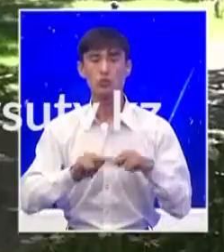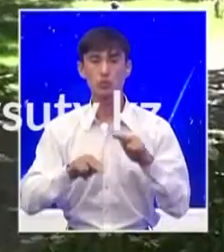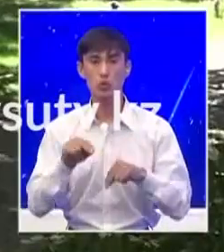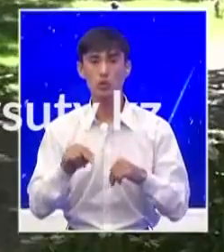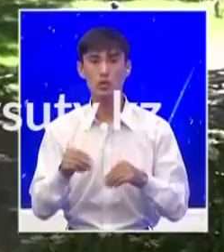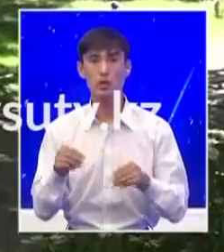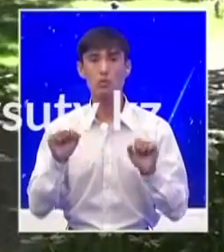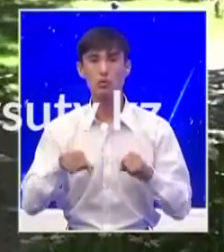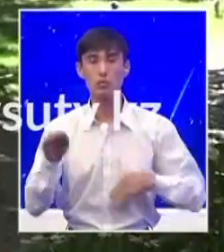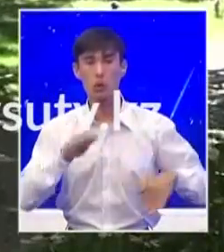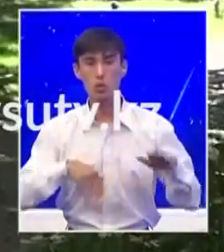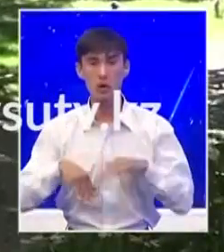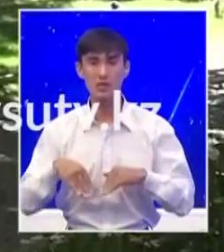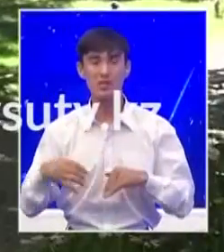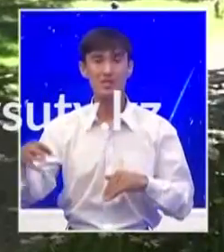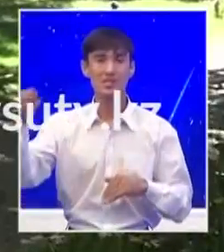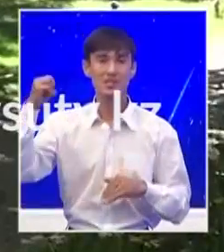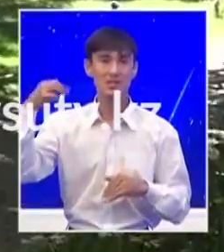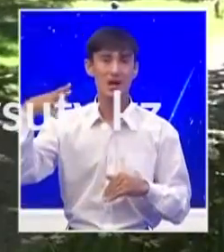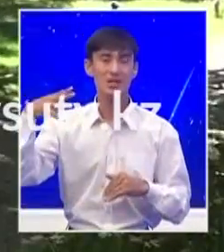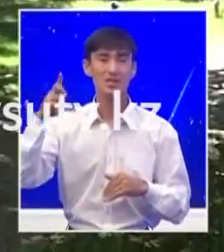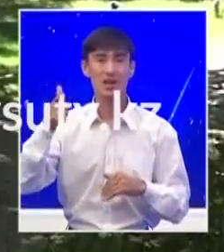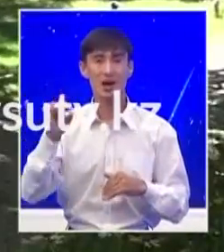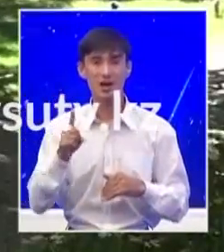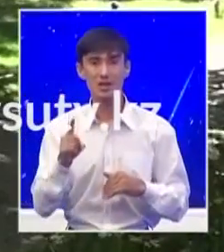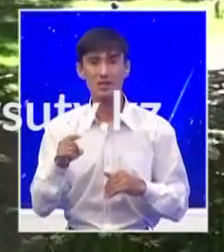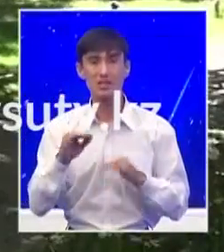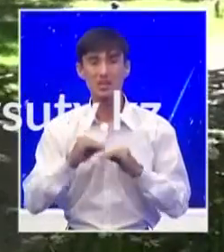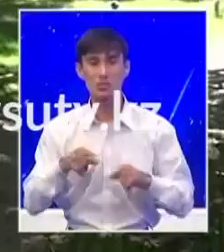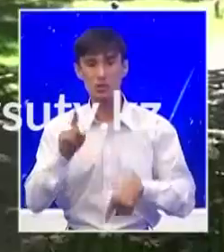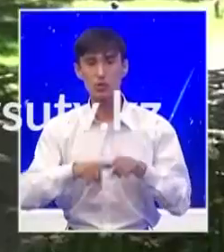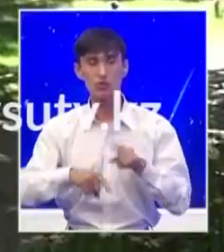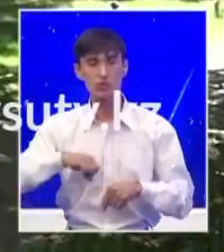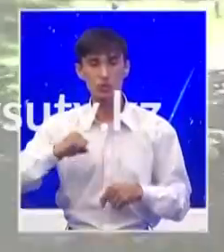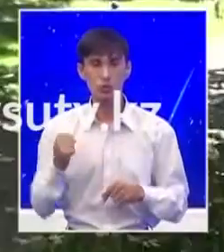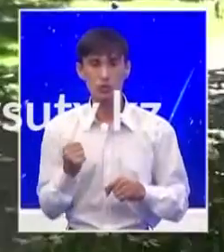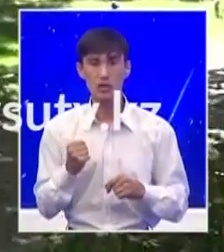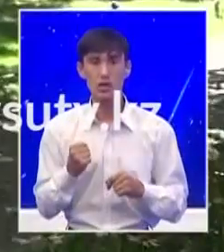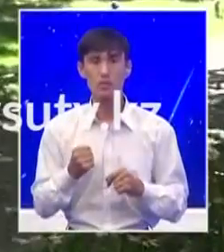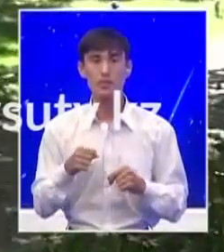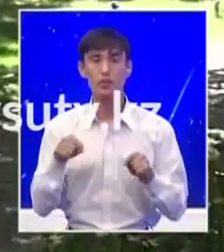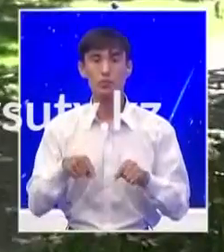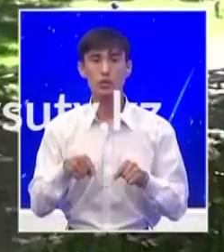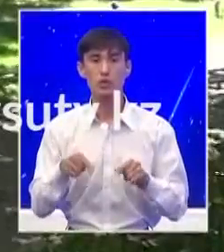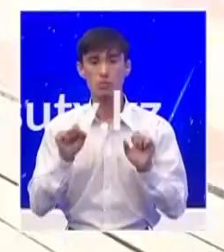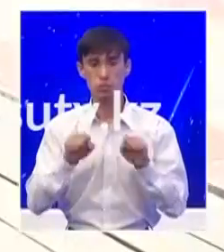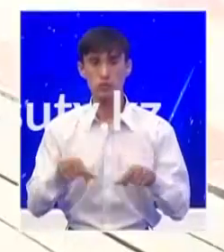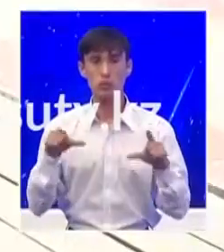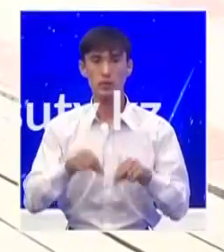прийти и покупаться, и позагорать, и с детьми, и с родственниками, и с друзьями. Сюда стоит